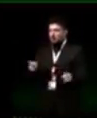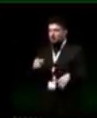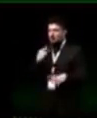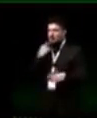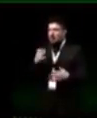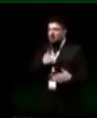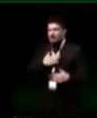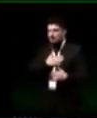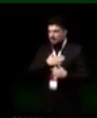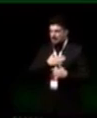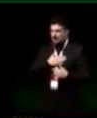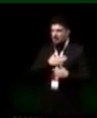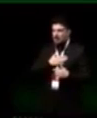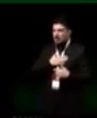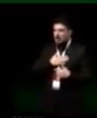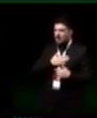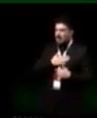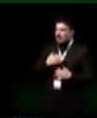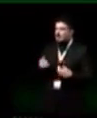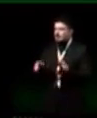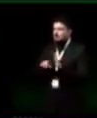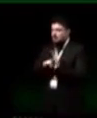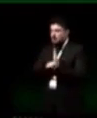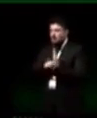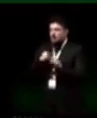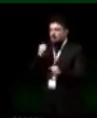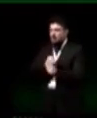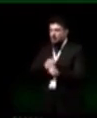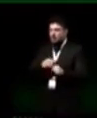simbolo, la storia, il movimento dei nostri avversari?